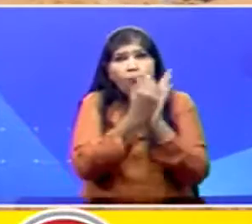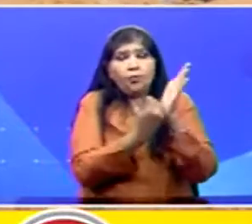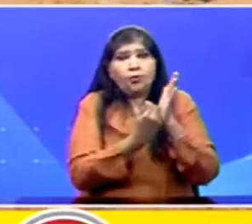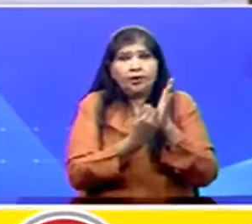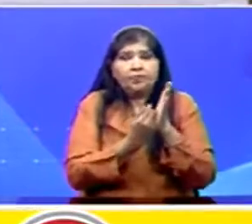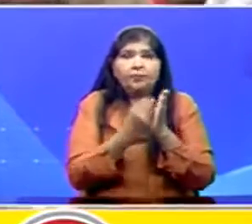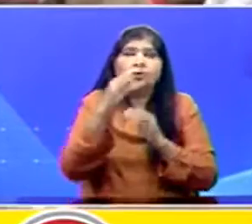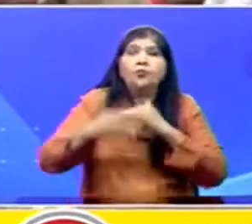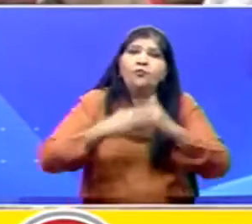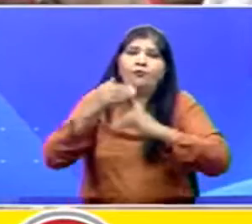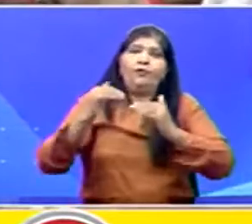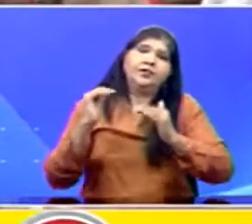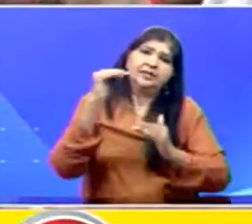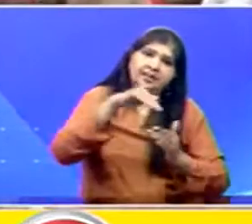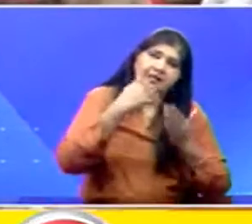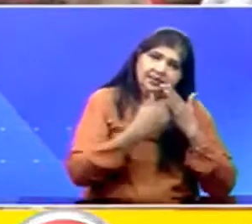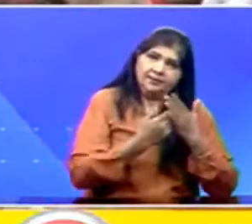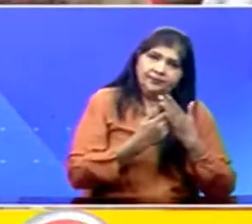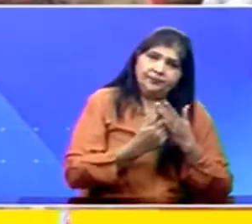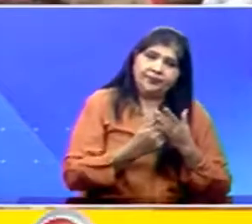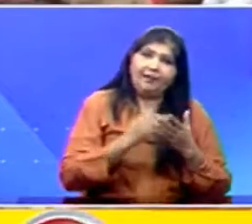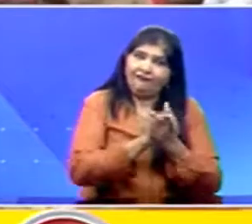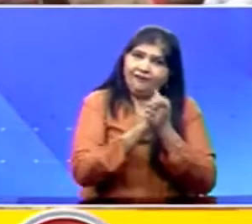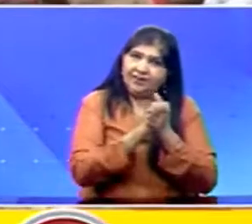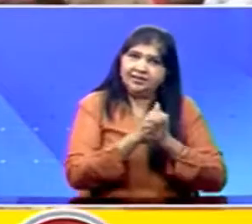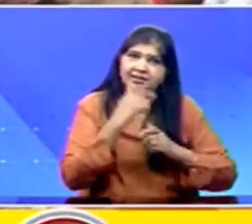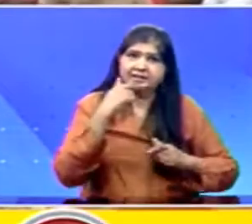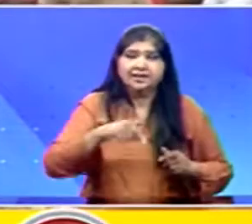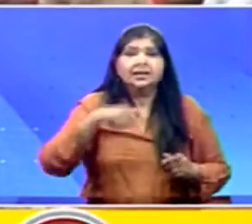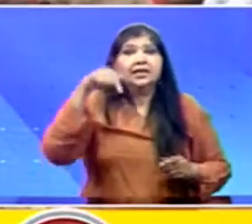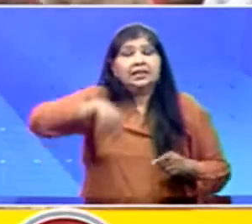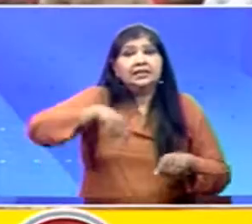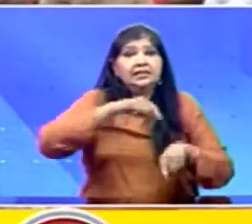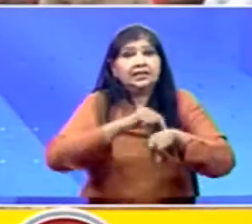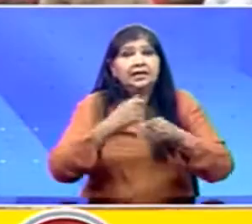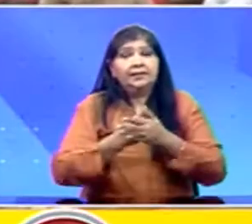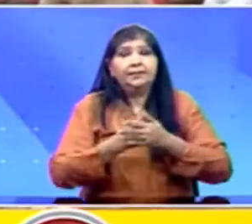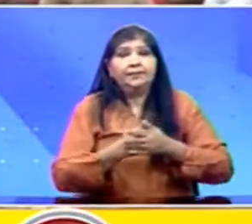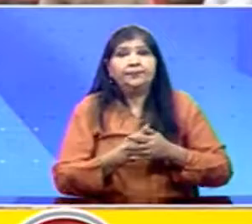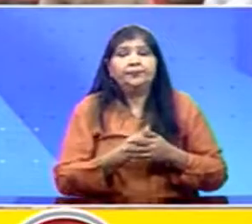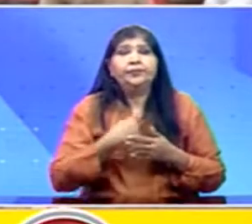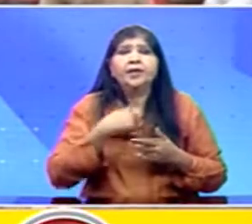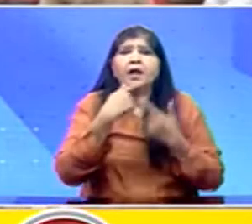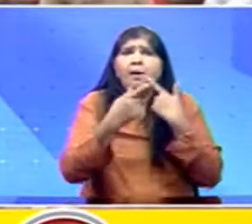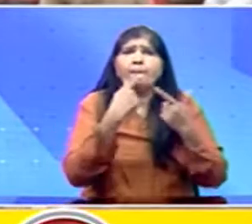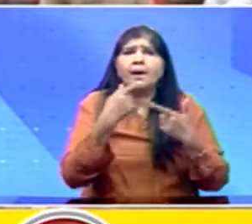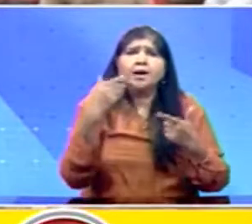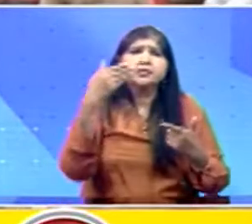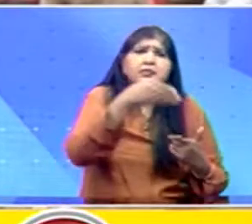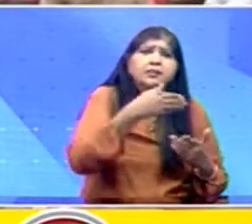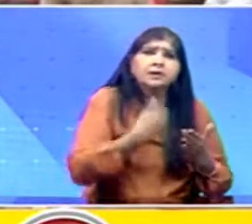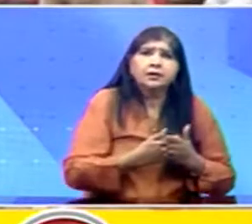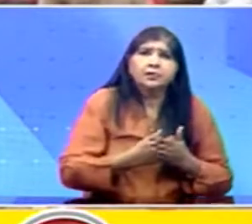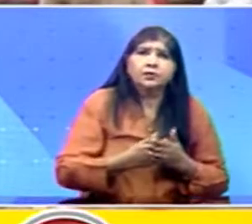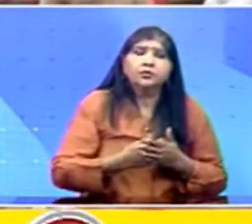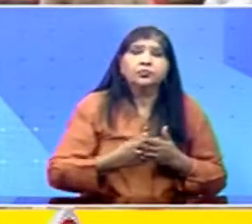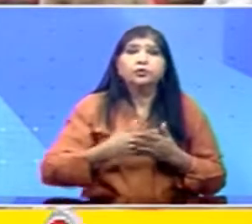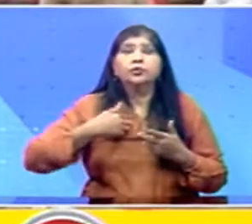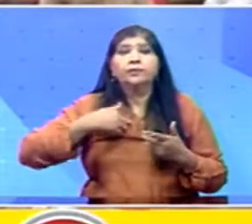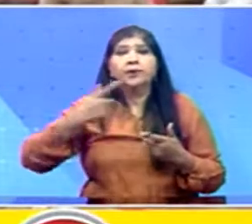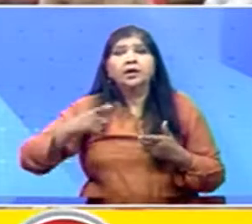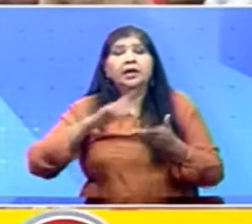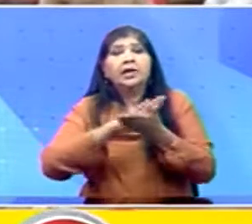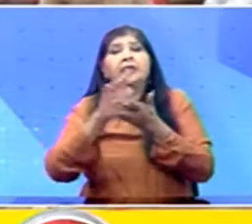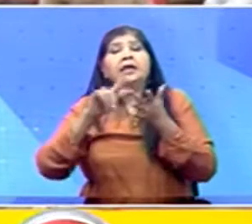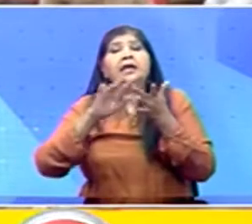भी गति देते हैं साथियों, इस समय जब मैं आपसे बात कर रहा हूँ, तो